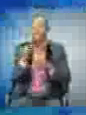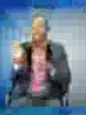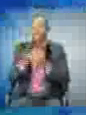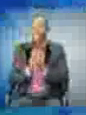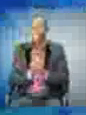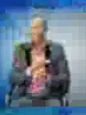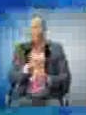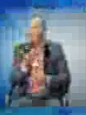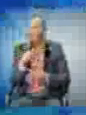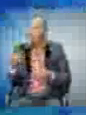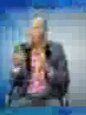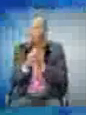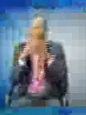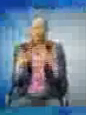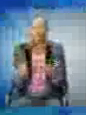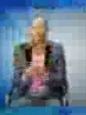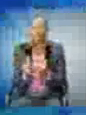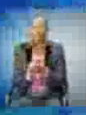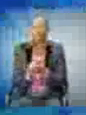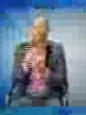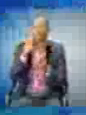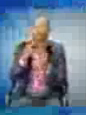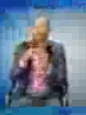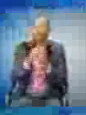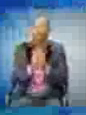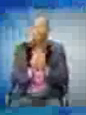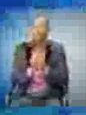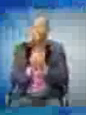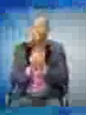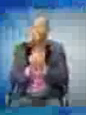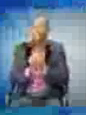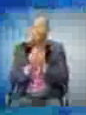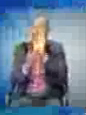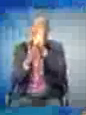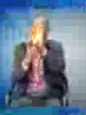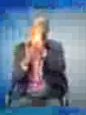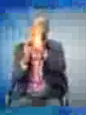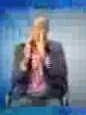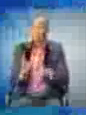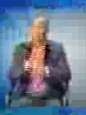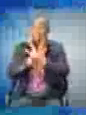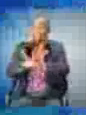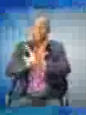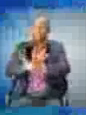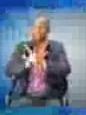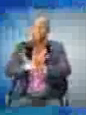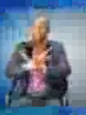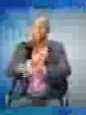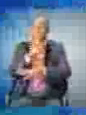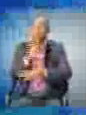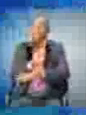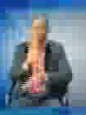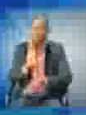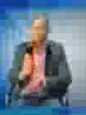Voilà, autre chose à présent, c'est au consulat général de la Zambie que s'est tenue une réunion diplomatique entre une